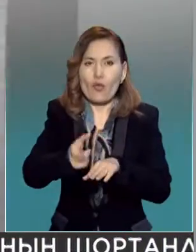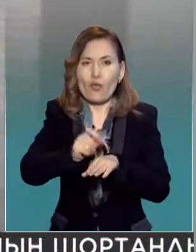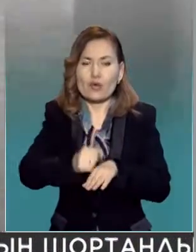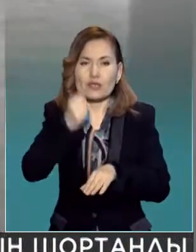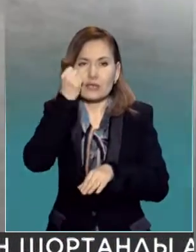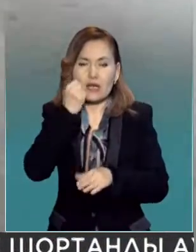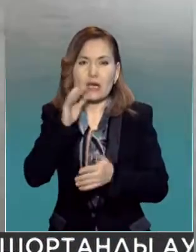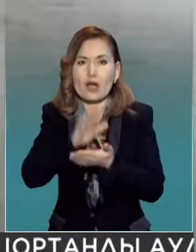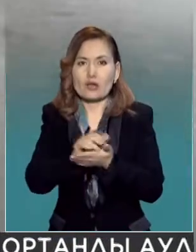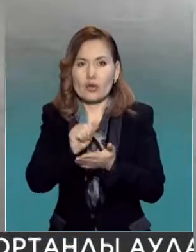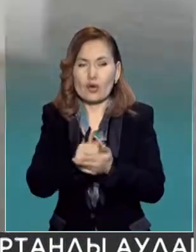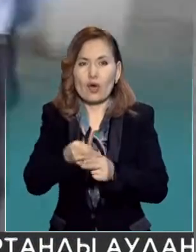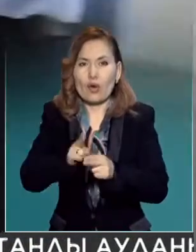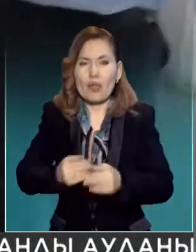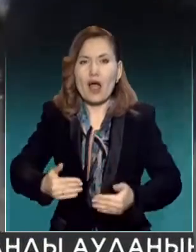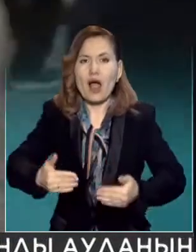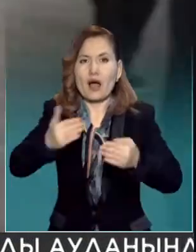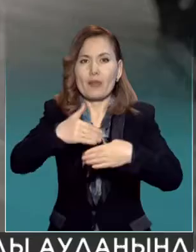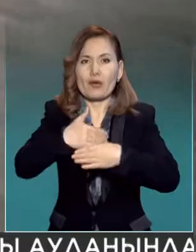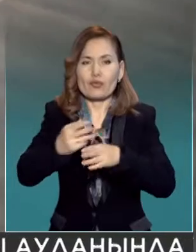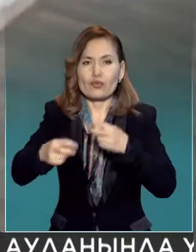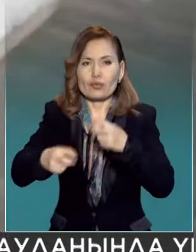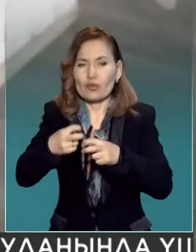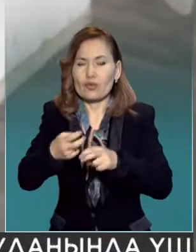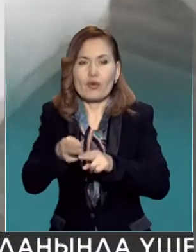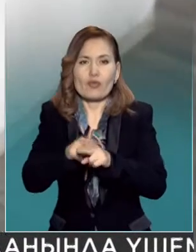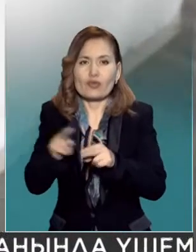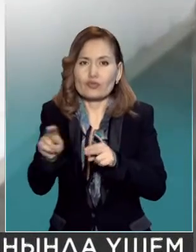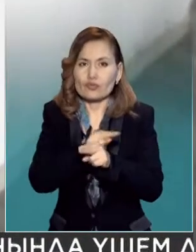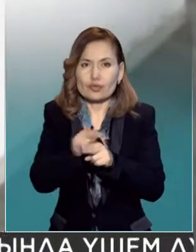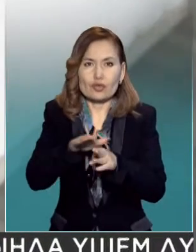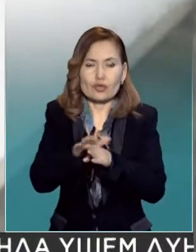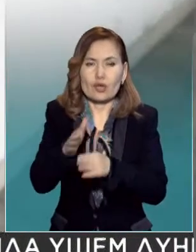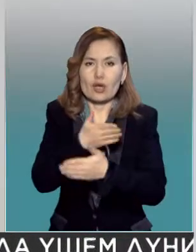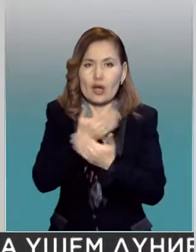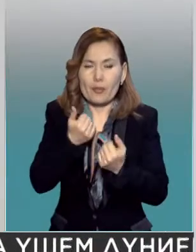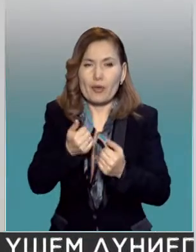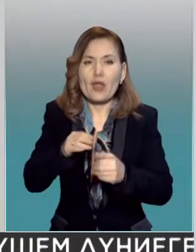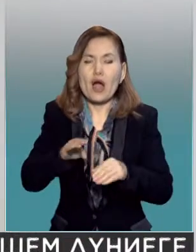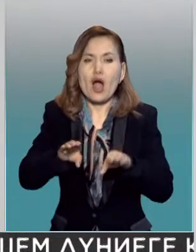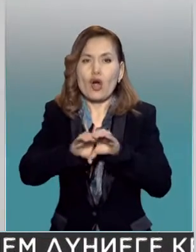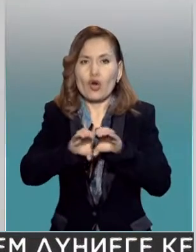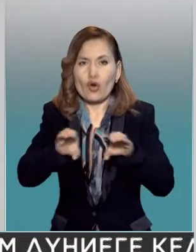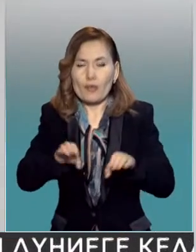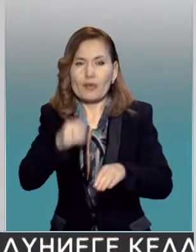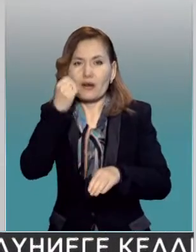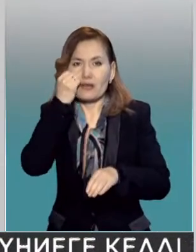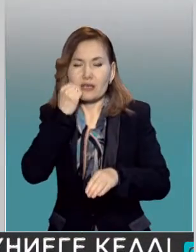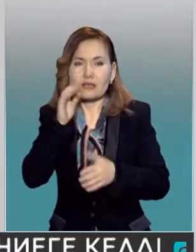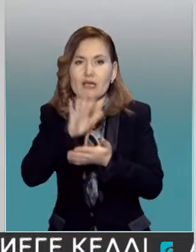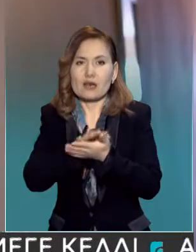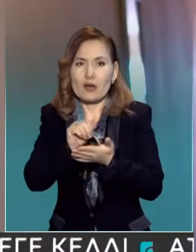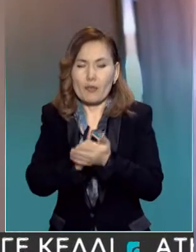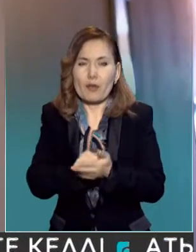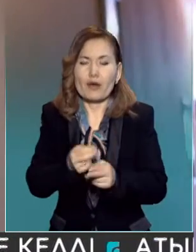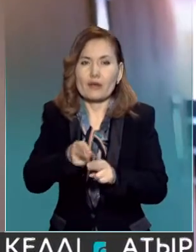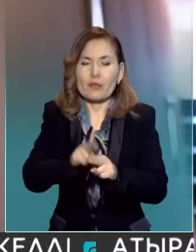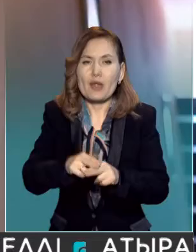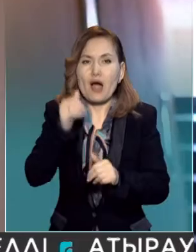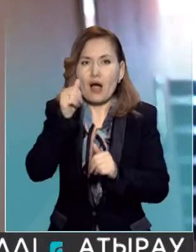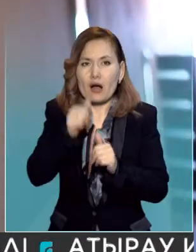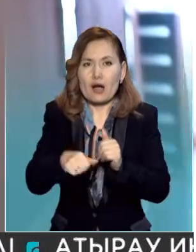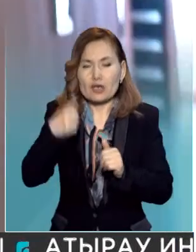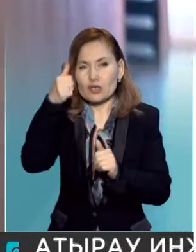емес, ғимараттың өзі тозып тұр. Салынғаннан бері күрделі жөндеу көрмеген. Құбыр жүйесі әбден ескірген. Мектеп әкімшілігі жылда артық шығынға